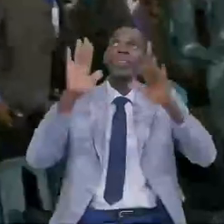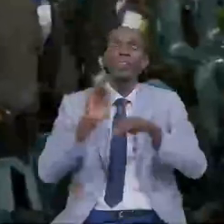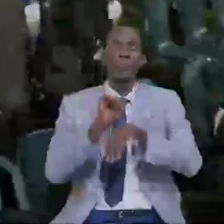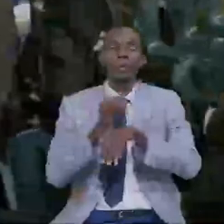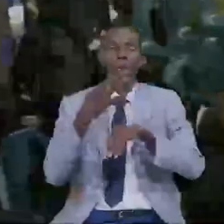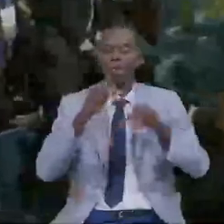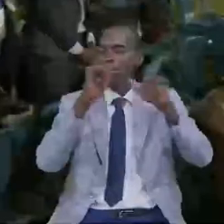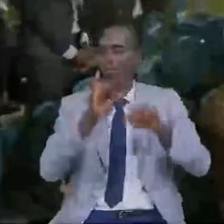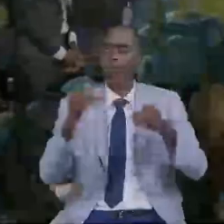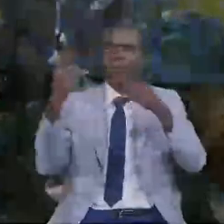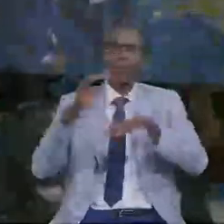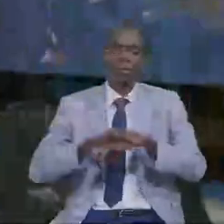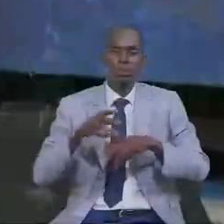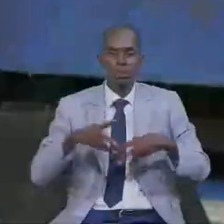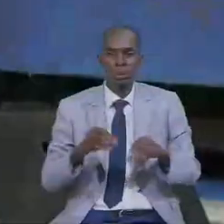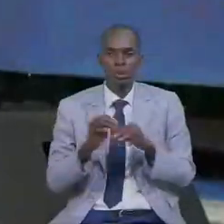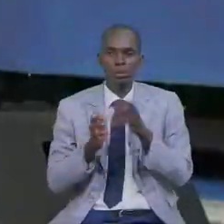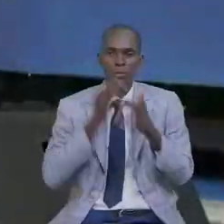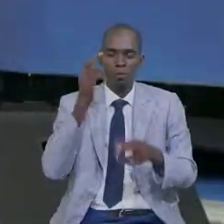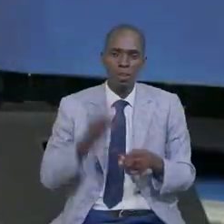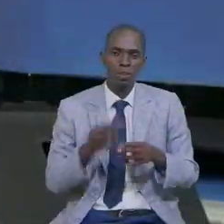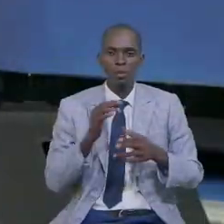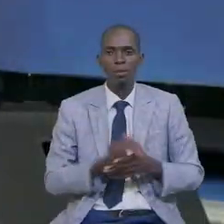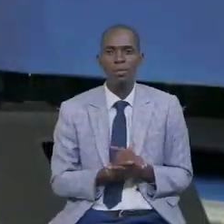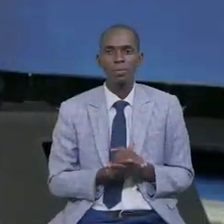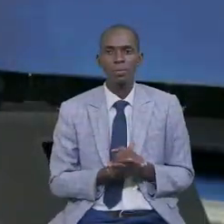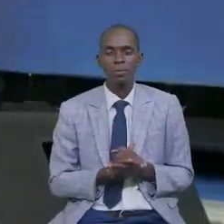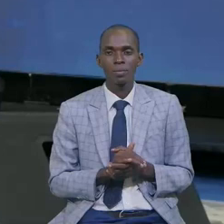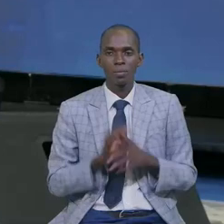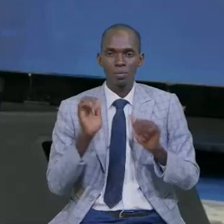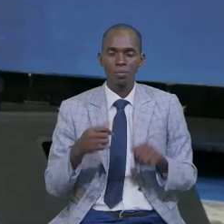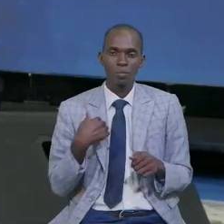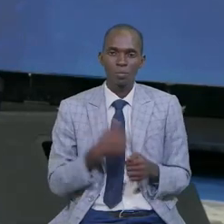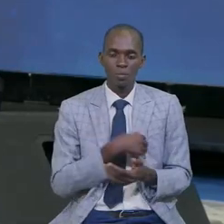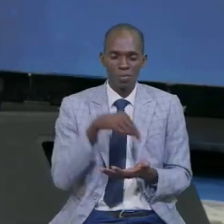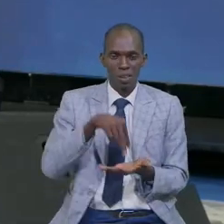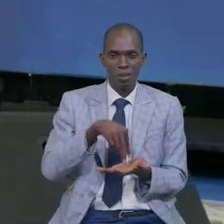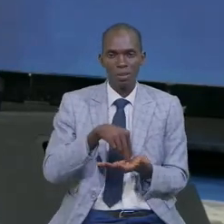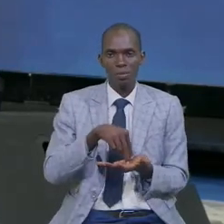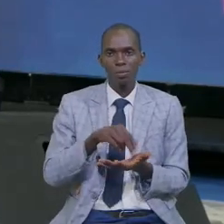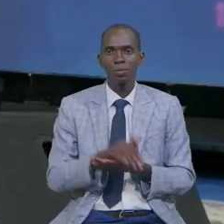Miséricorde pour votre vie au nom de Jésus. Levons-nous, tenons-nous debout.